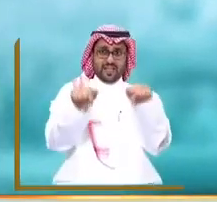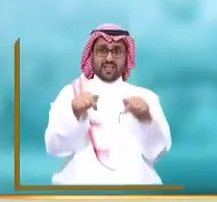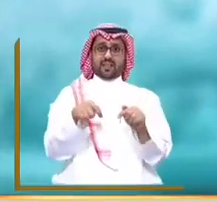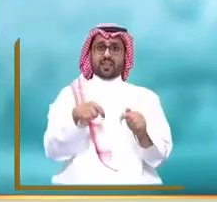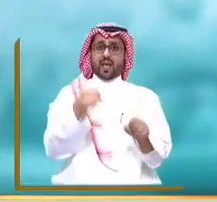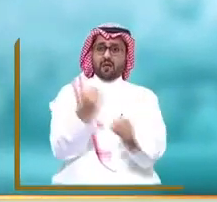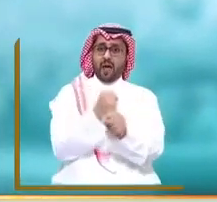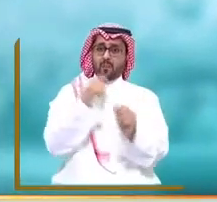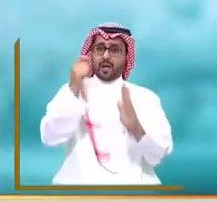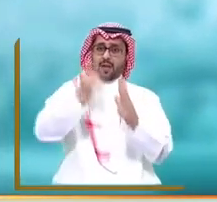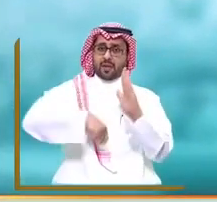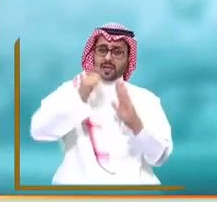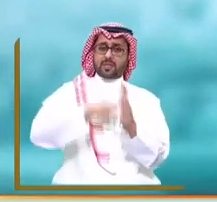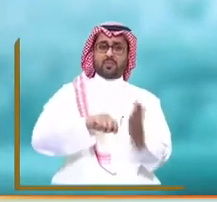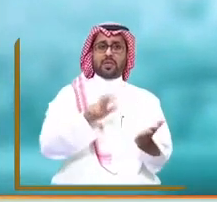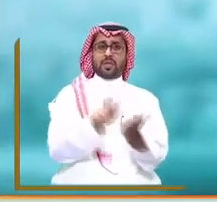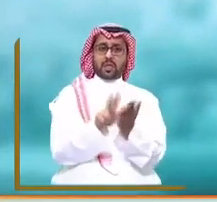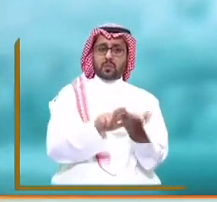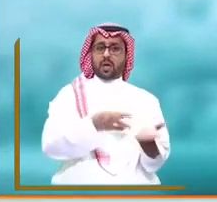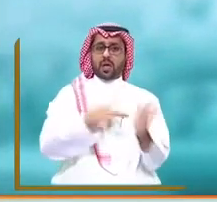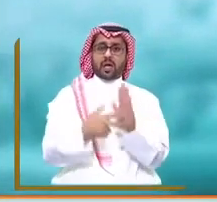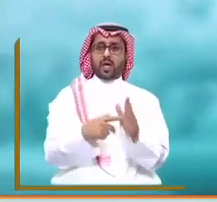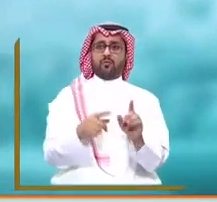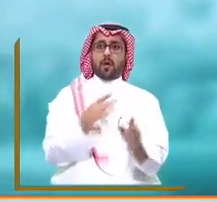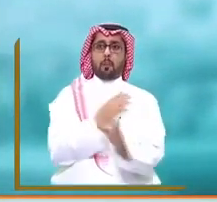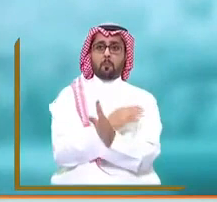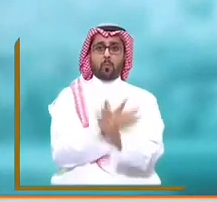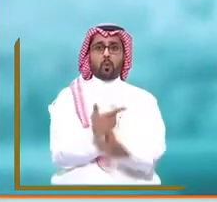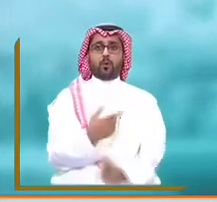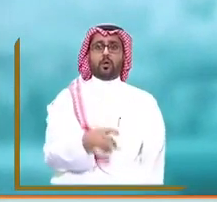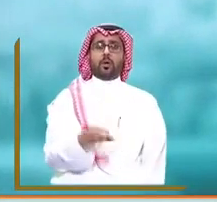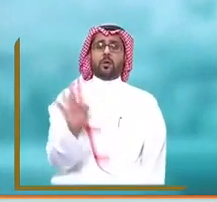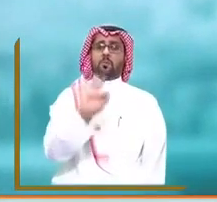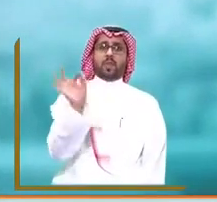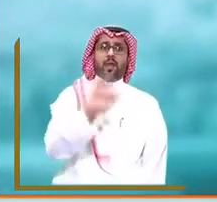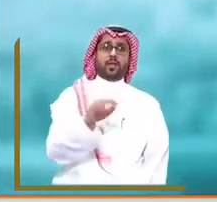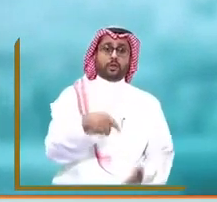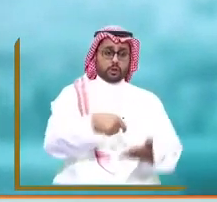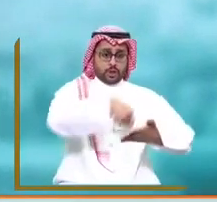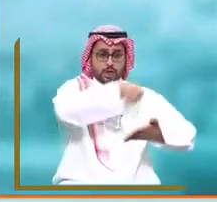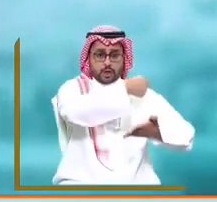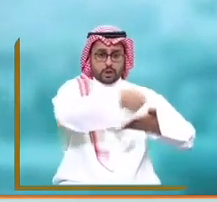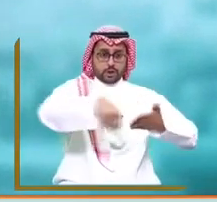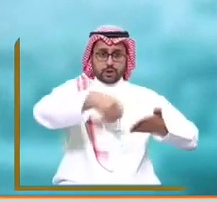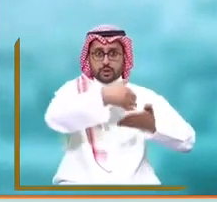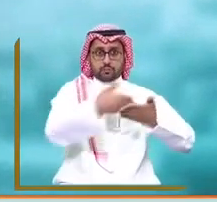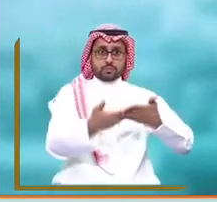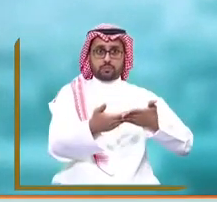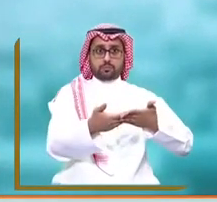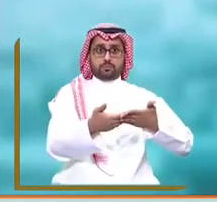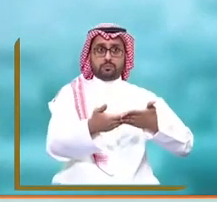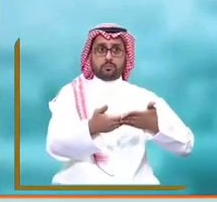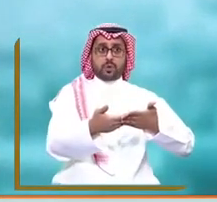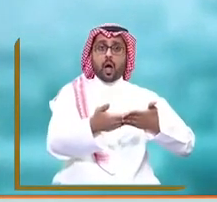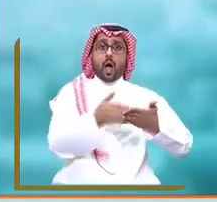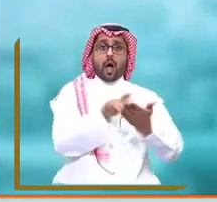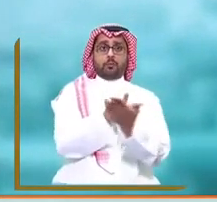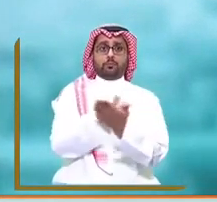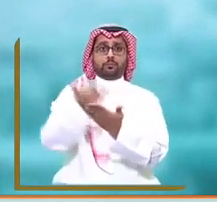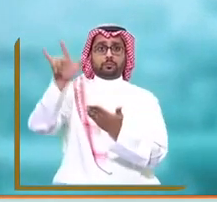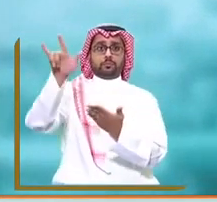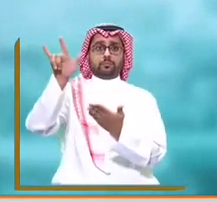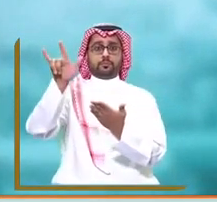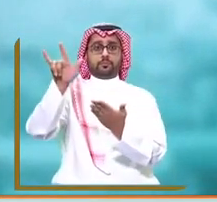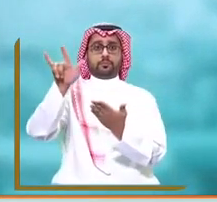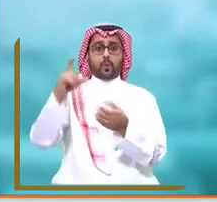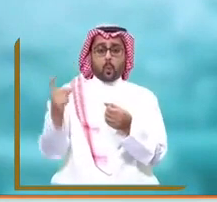هذا الإجراء، آلية المنع. يعني هل يستطيع مثلا شراء التذاكر أو عند الوصول